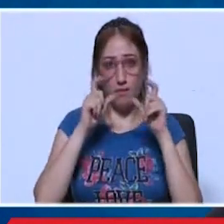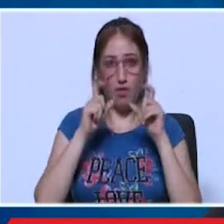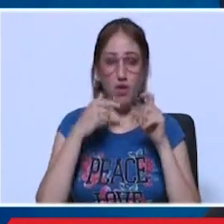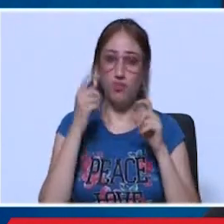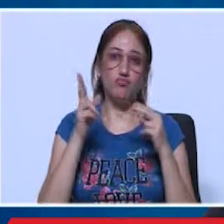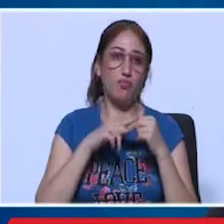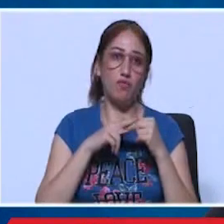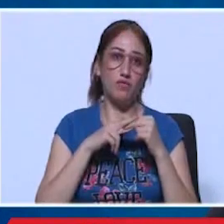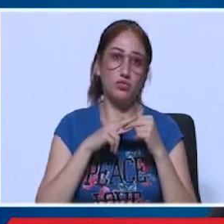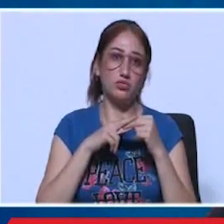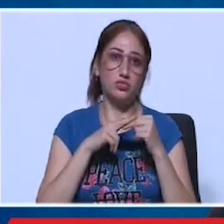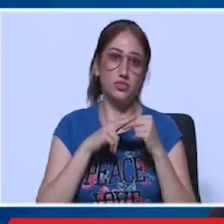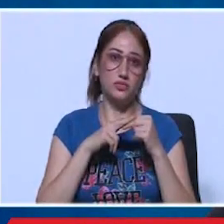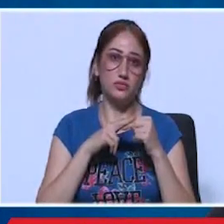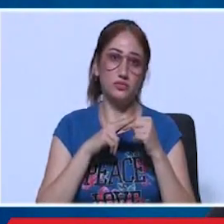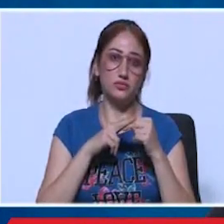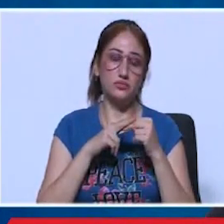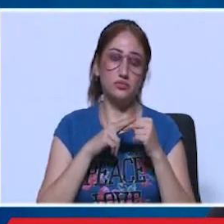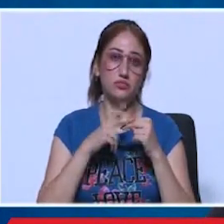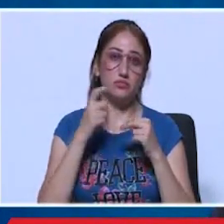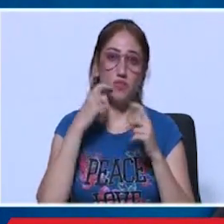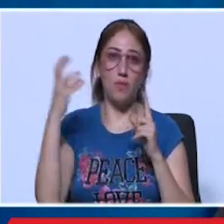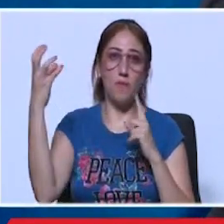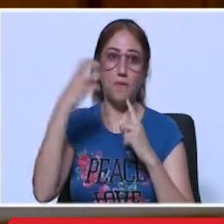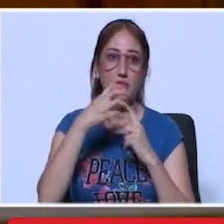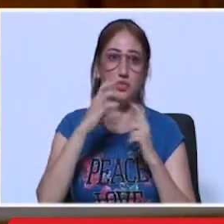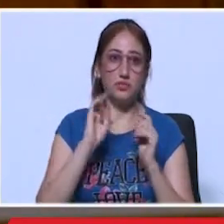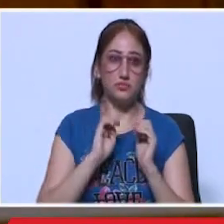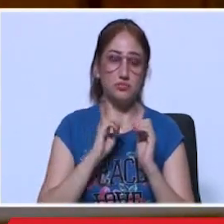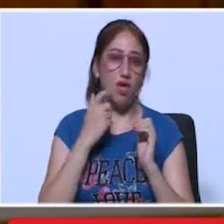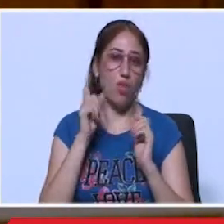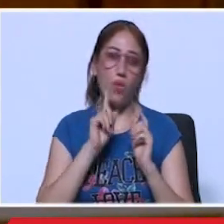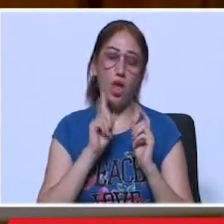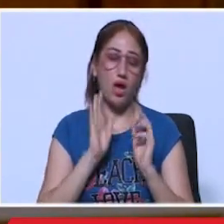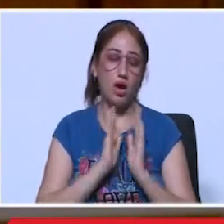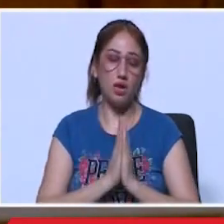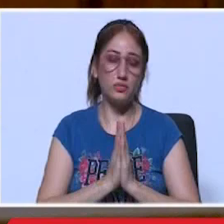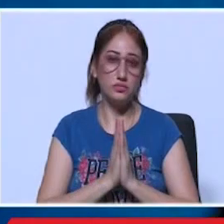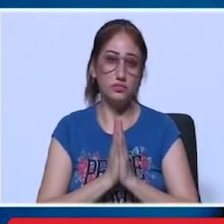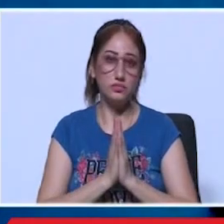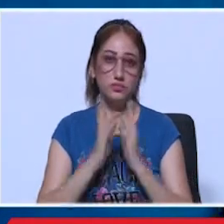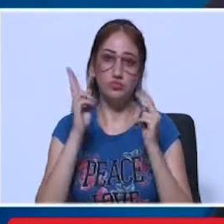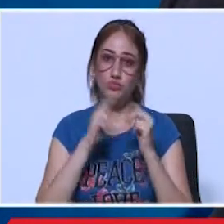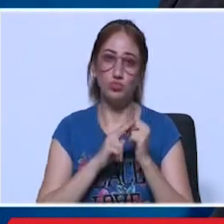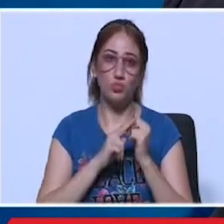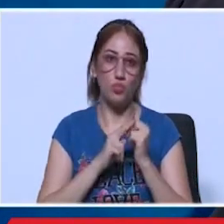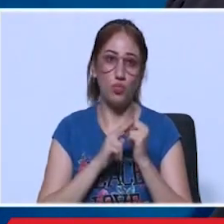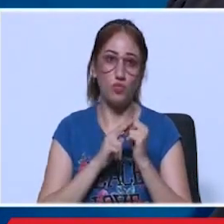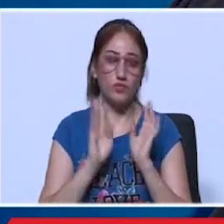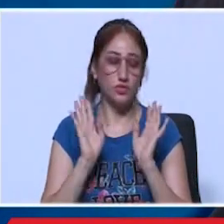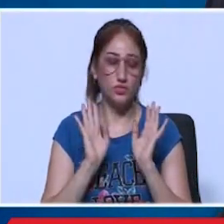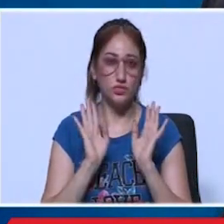هاجموني روزا اليوسف هاجمتني والنص في الرقابه وكان بالنسبه لهم لا احنا